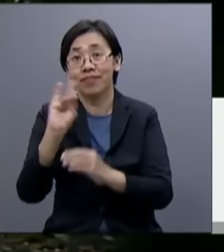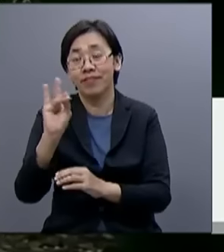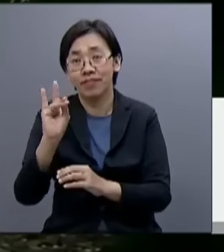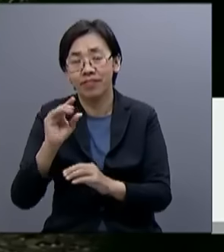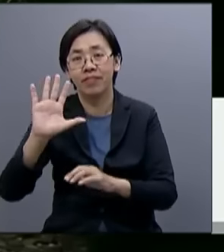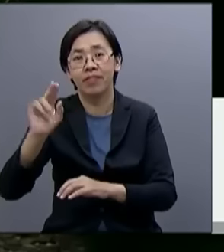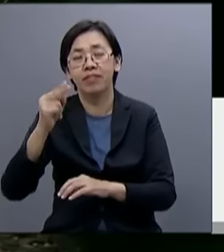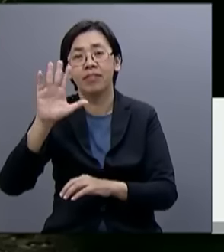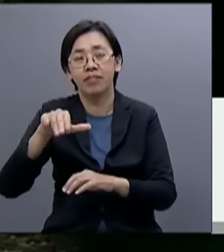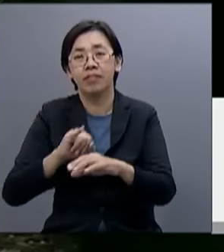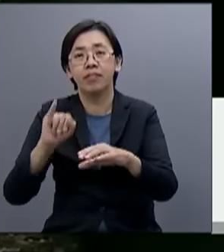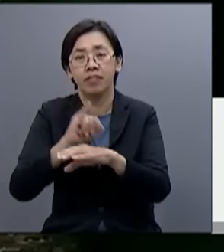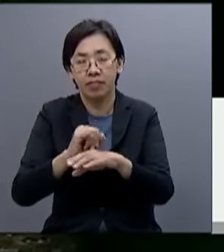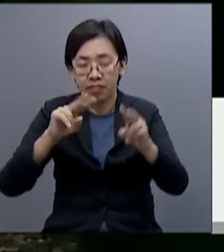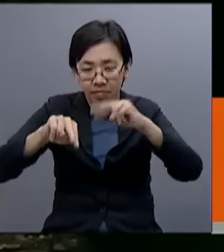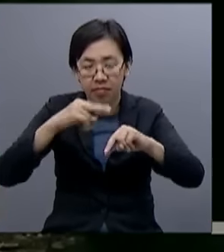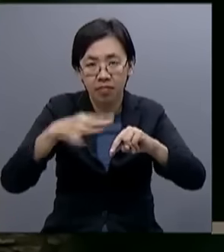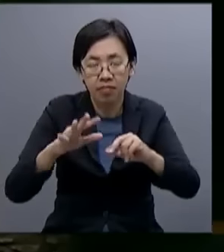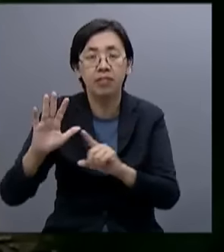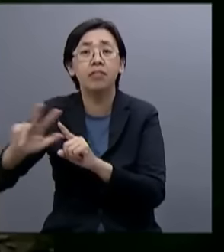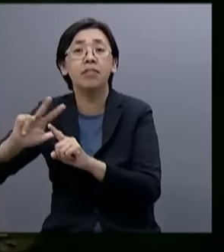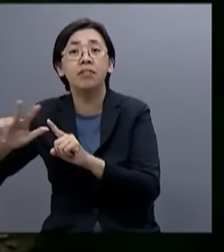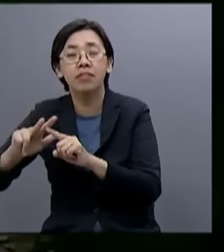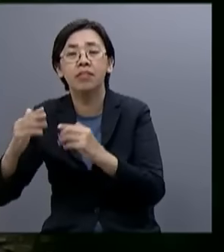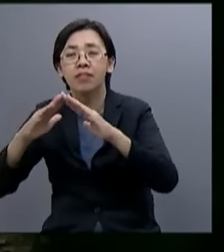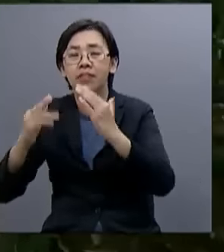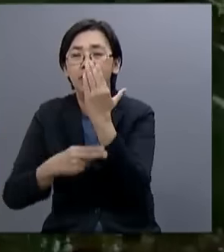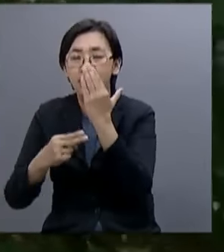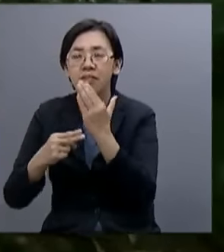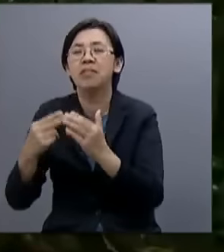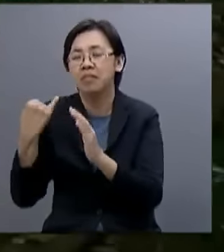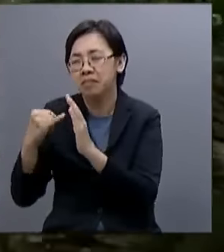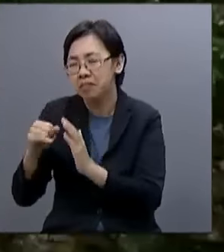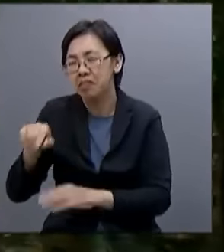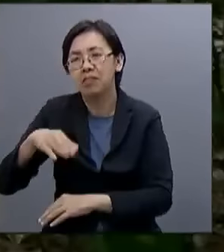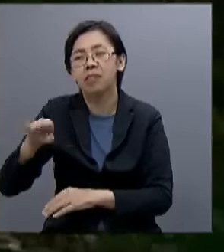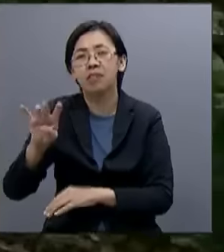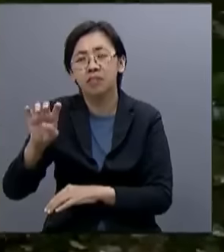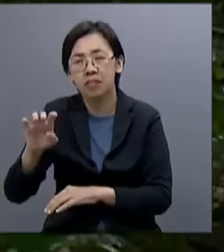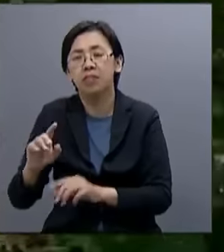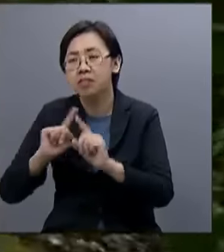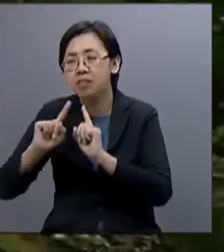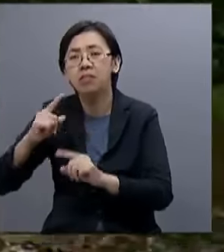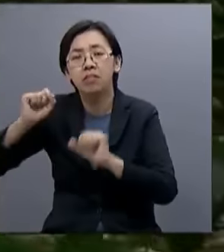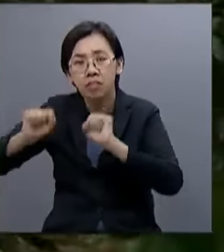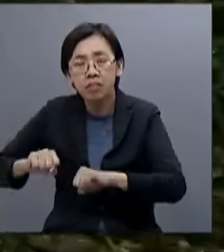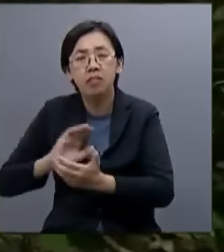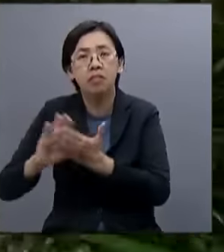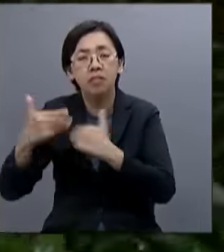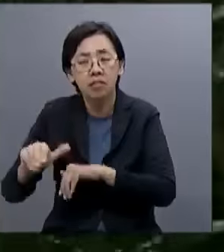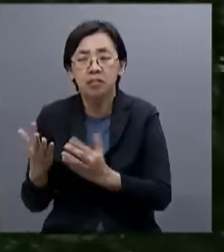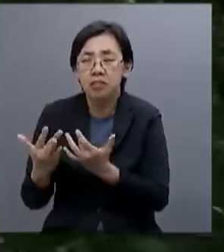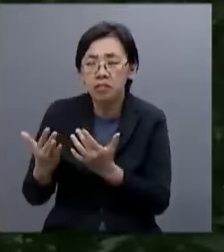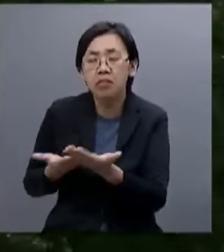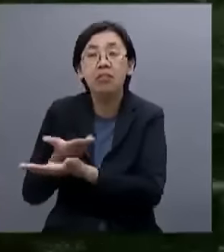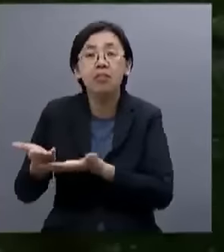วทางกันวกลมที่ 3 จะเป็กลุ่ม Rezor attack 400,000,มีควดีที่ส้นสุไปแล้วแล้ยงอยู่ระหว่างทาง